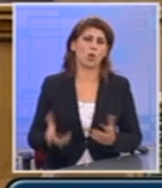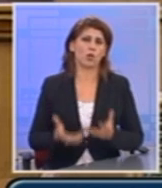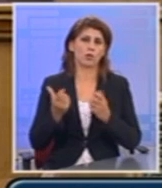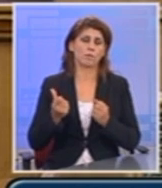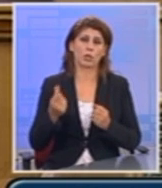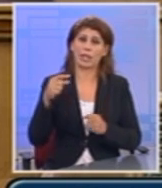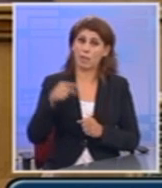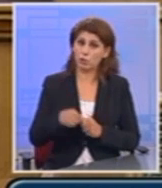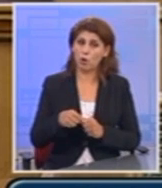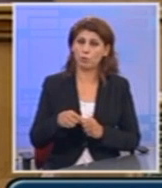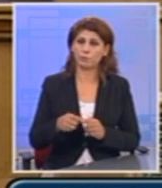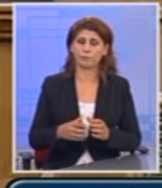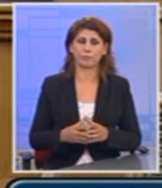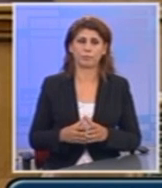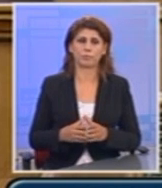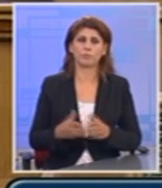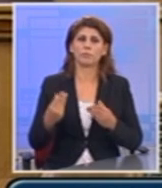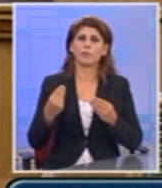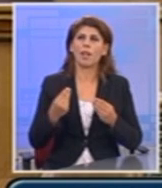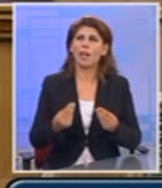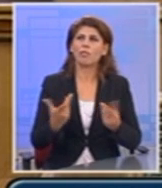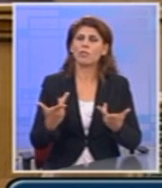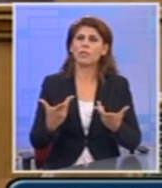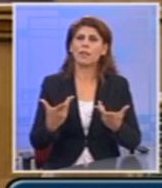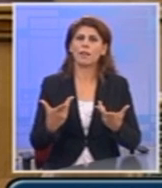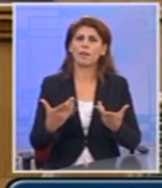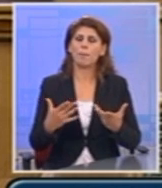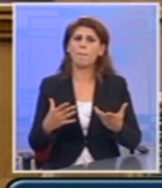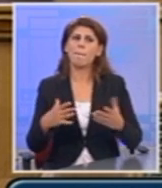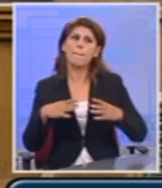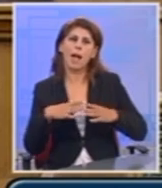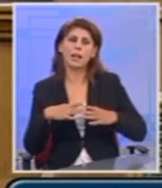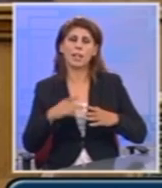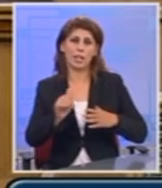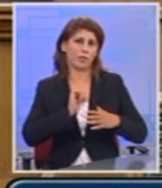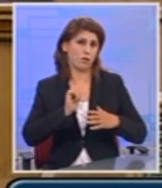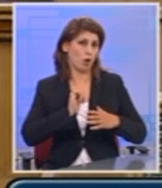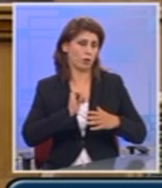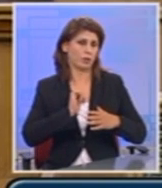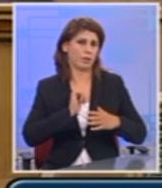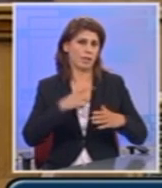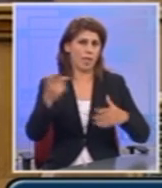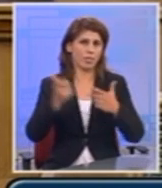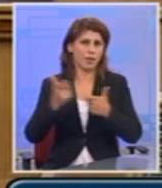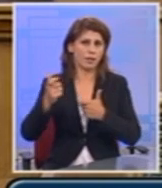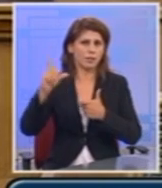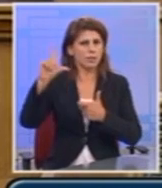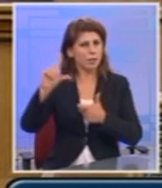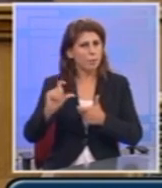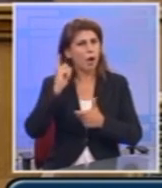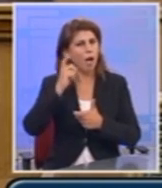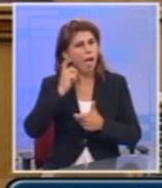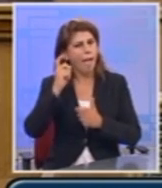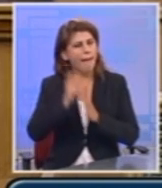και αυτό έδωσε ένα παράθυρο στους ιδιώτες δανειστές να μειώσουν την έκθεσή τους και να